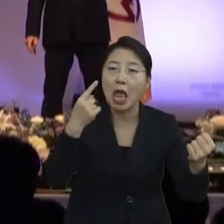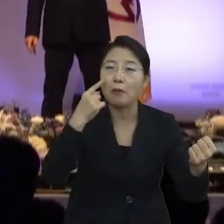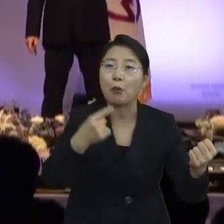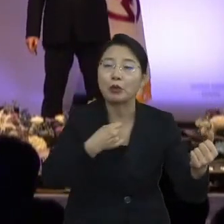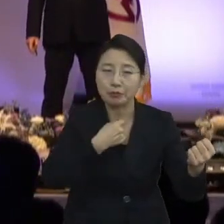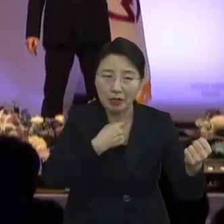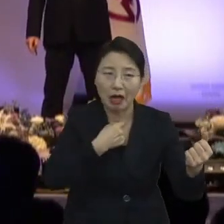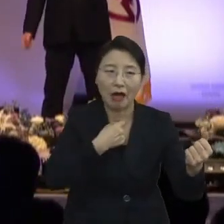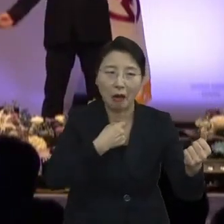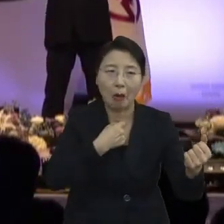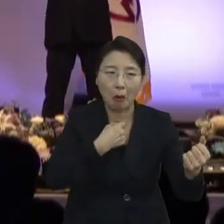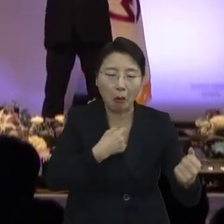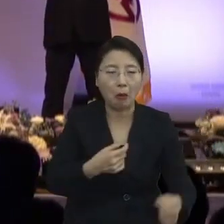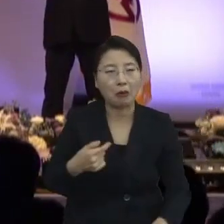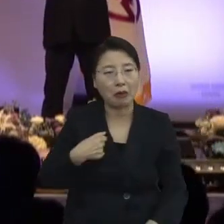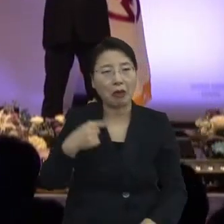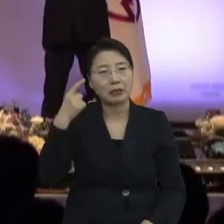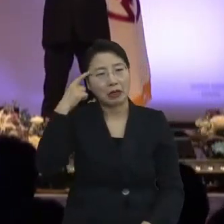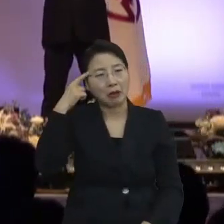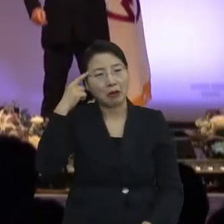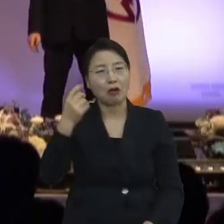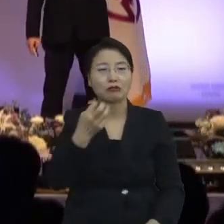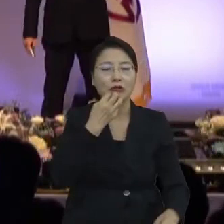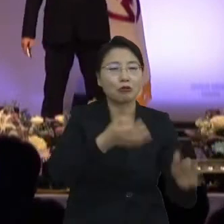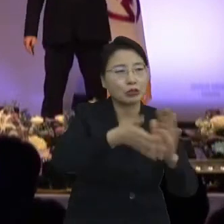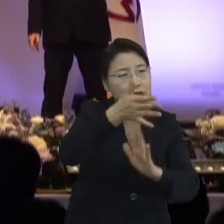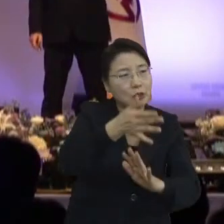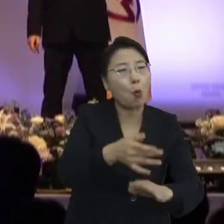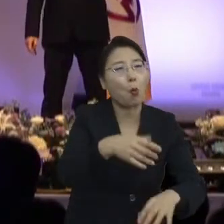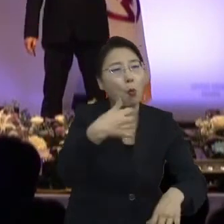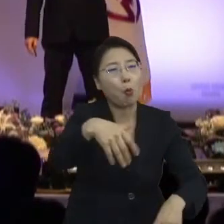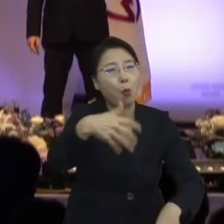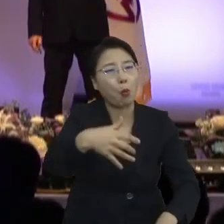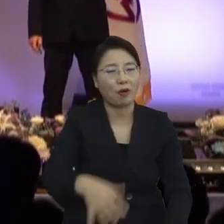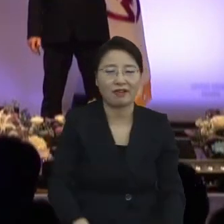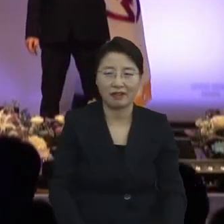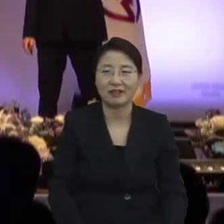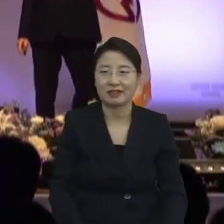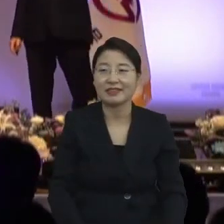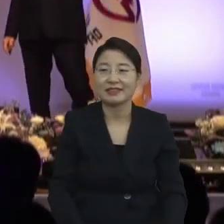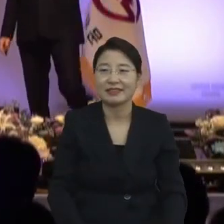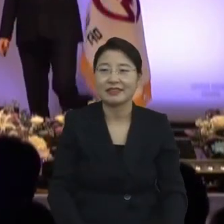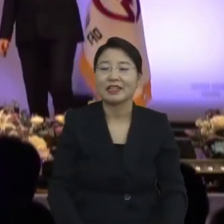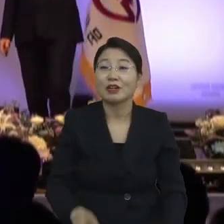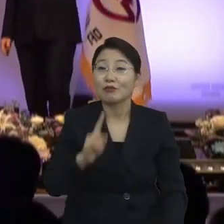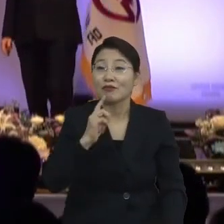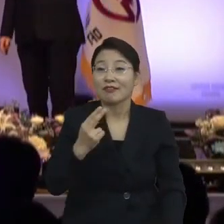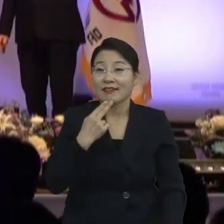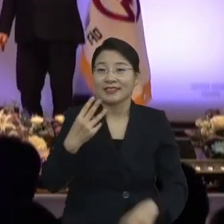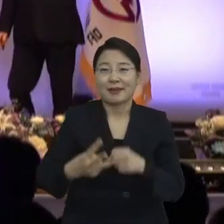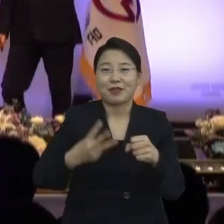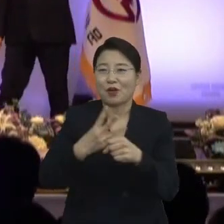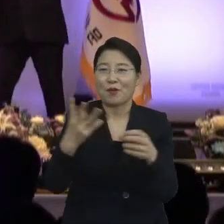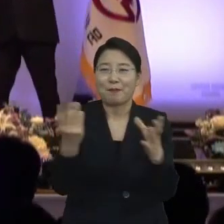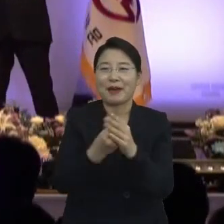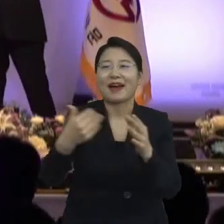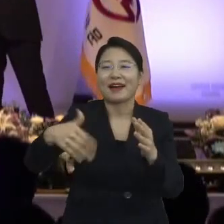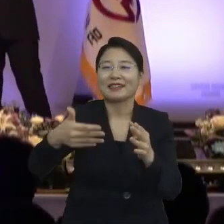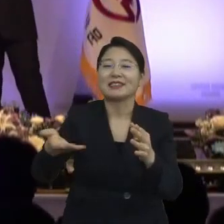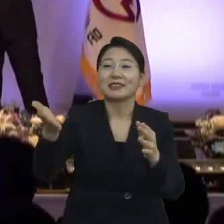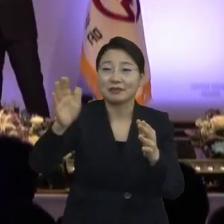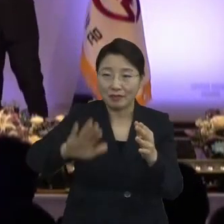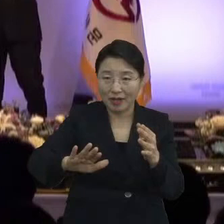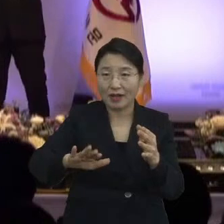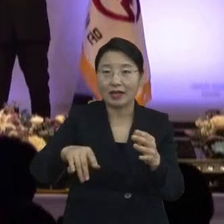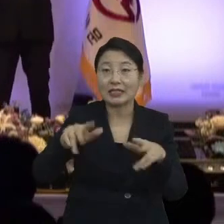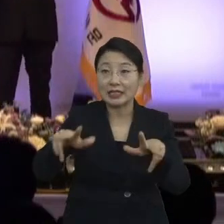정말 듣기 힘든 극찬을 해주고 가셨습니다. 아직까지 실험이 끝나지 않았기 때문에 장담할 순 없지만, 이 안심소득 실험이